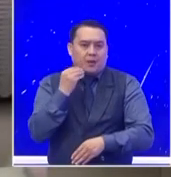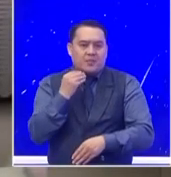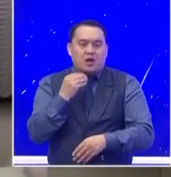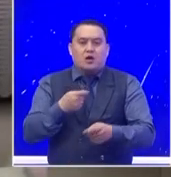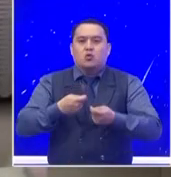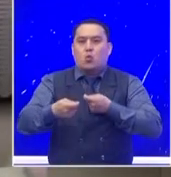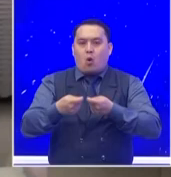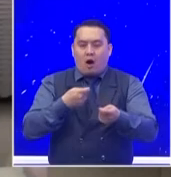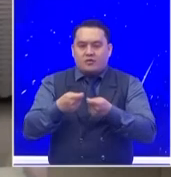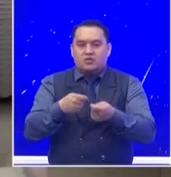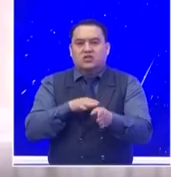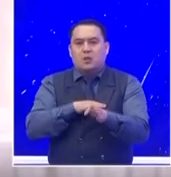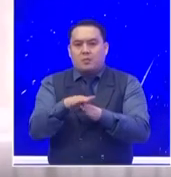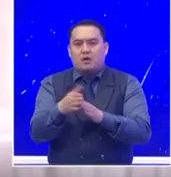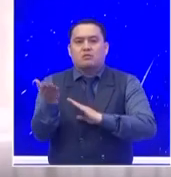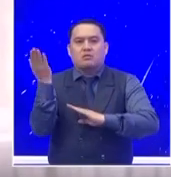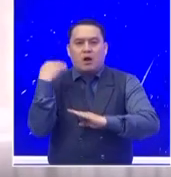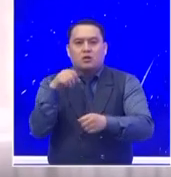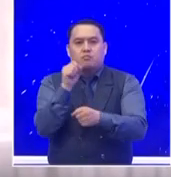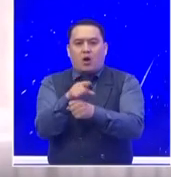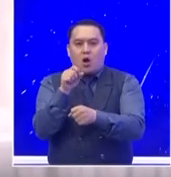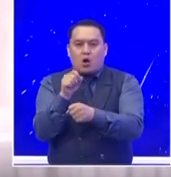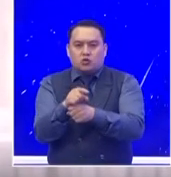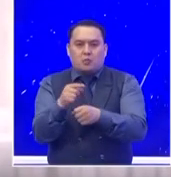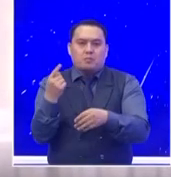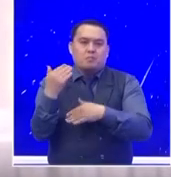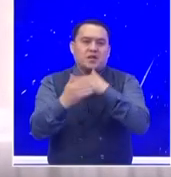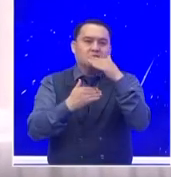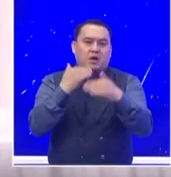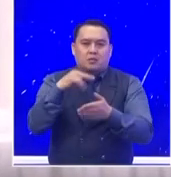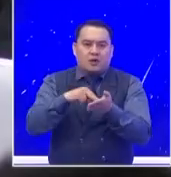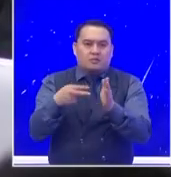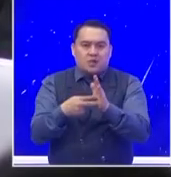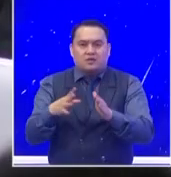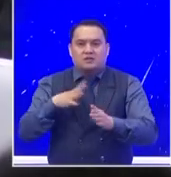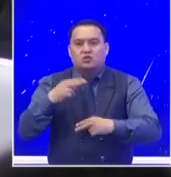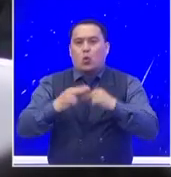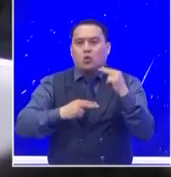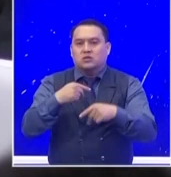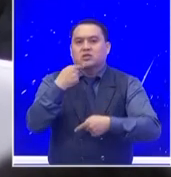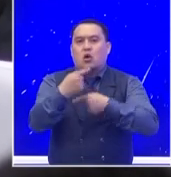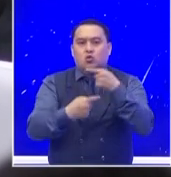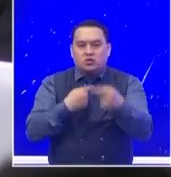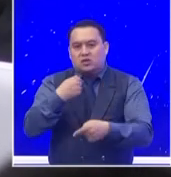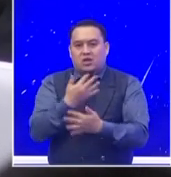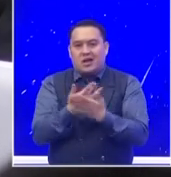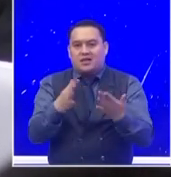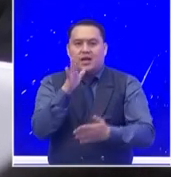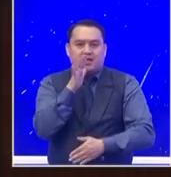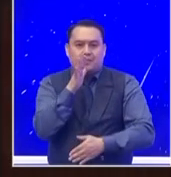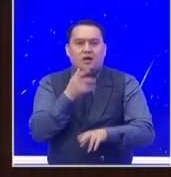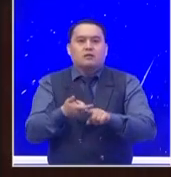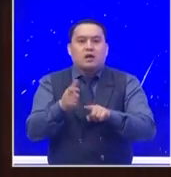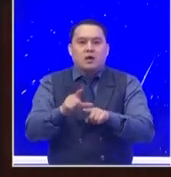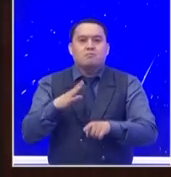ведомств ложились об исполнении ранее данных поручений и перспективных планах застройки на последующие несколько лет.